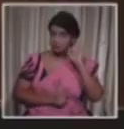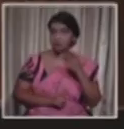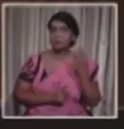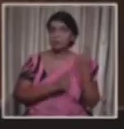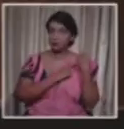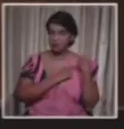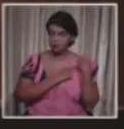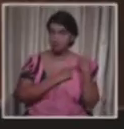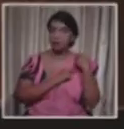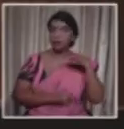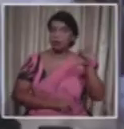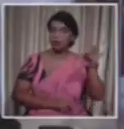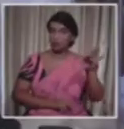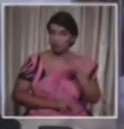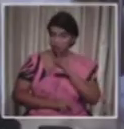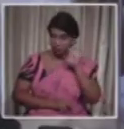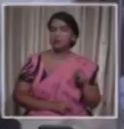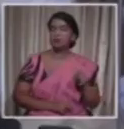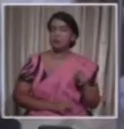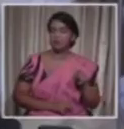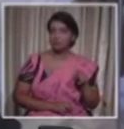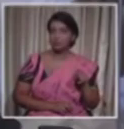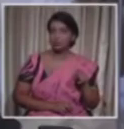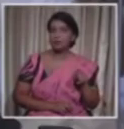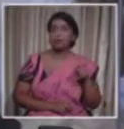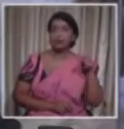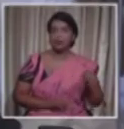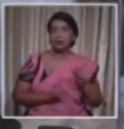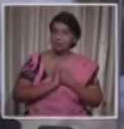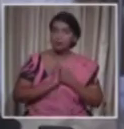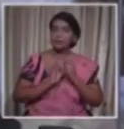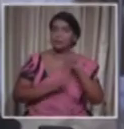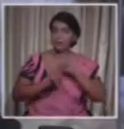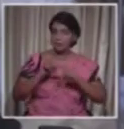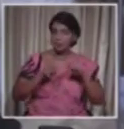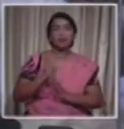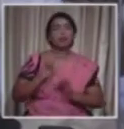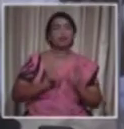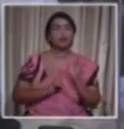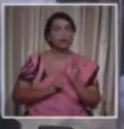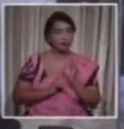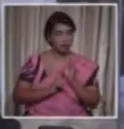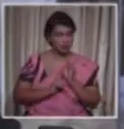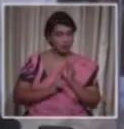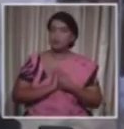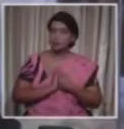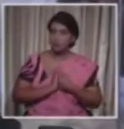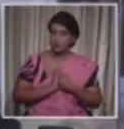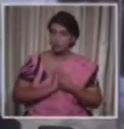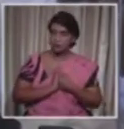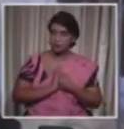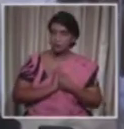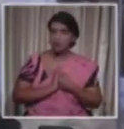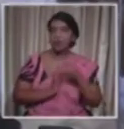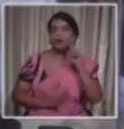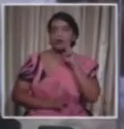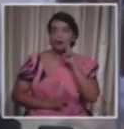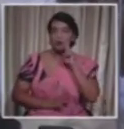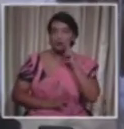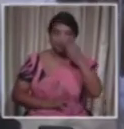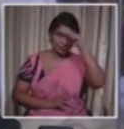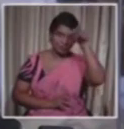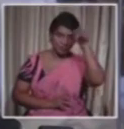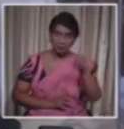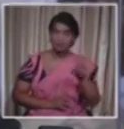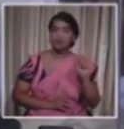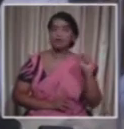තනතුරට තෝරාපත් කර ගැනීම සඳහා මෙම ගරු සභාවේ මන්ත්‍රීවරයෙක් වන ගරු රනිල් වික්‍රමසිංහ